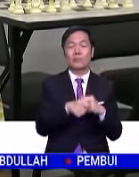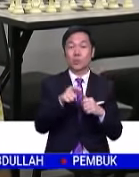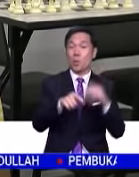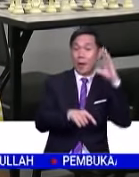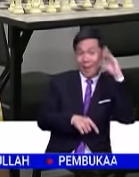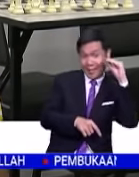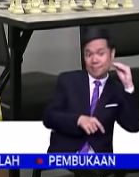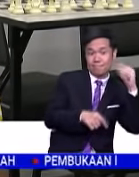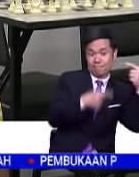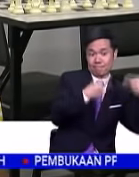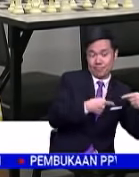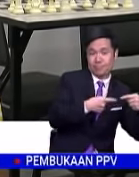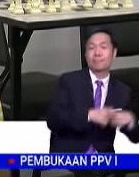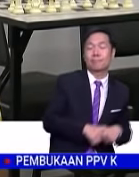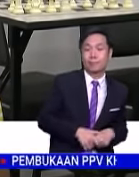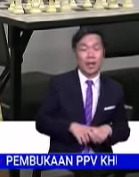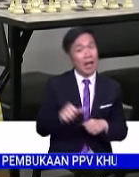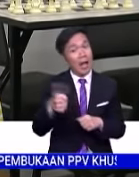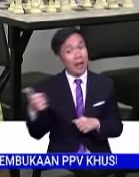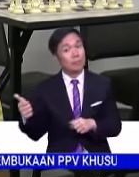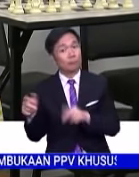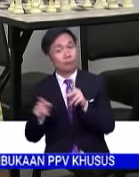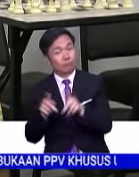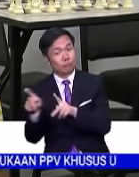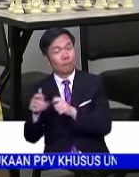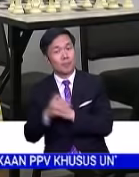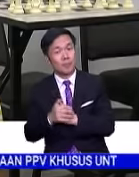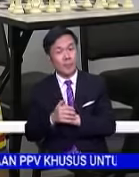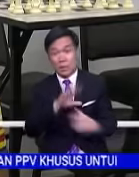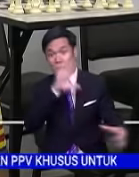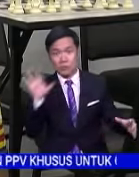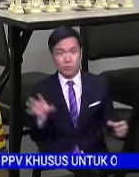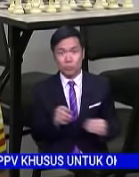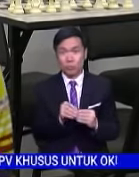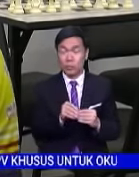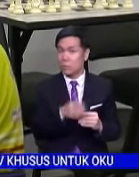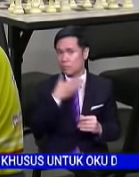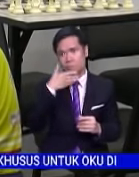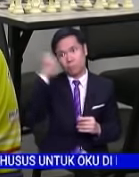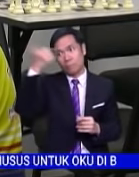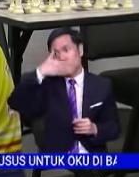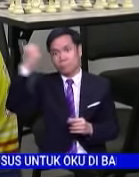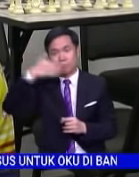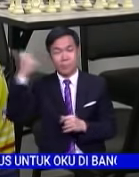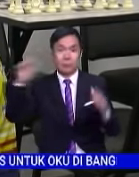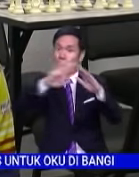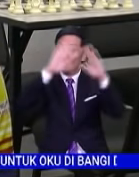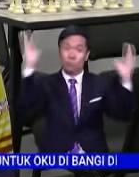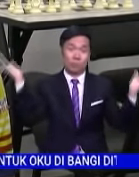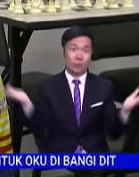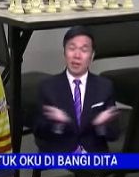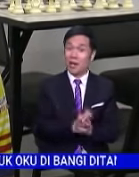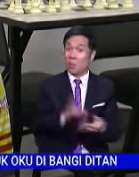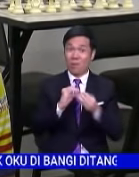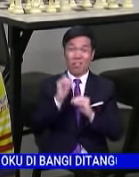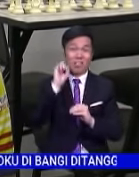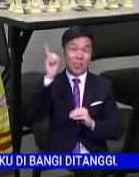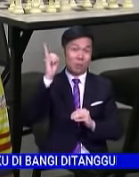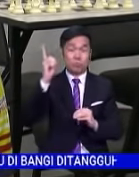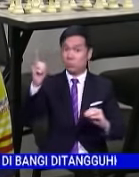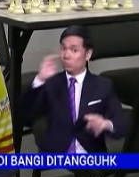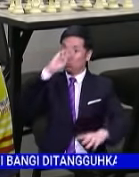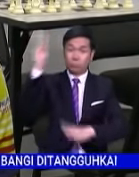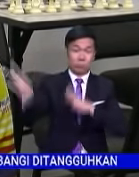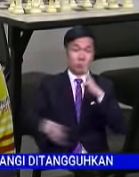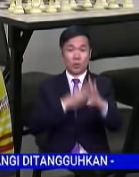lelaki. So maka yang semua kesemua atlet ini merupakan atlet-atlet yang terhebat lah, termasuk juara dunia juara